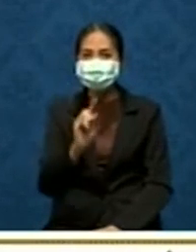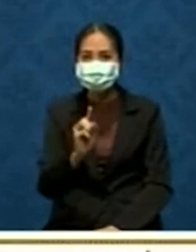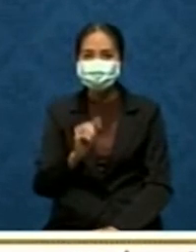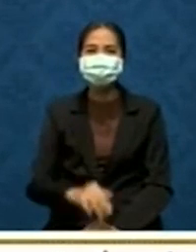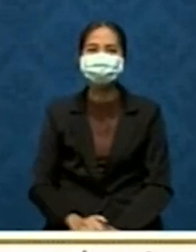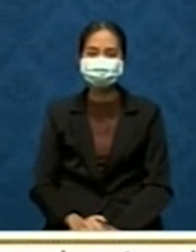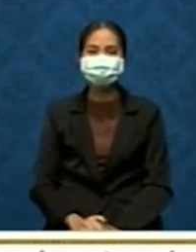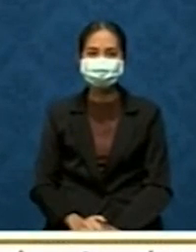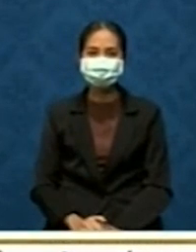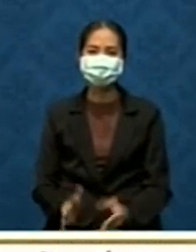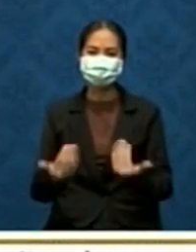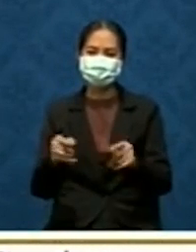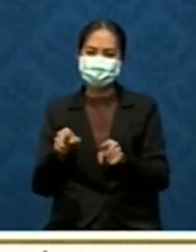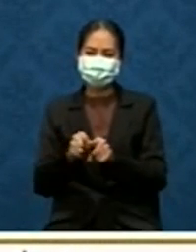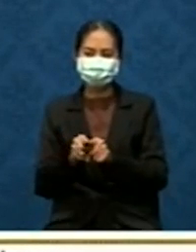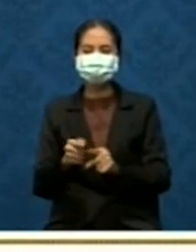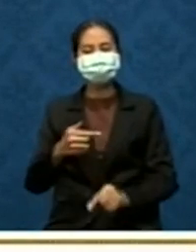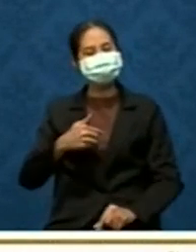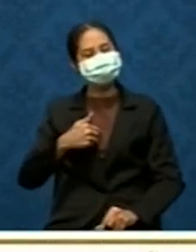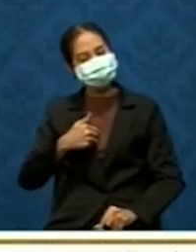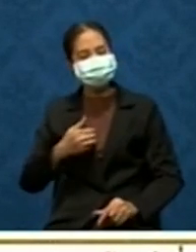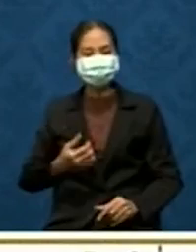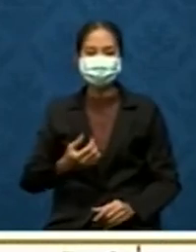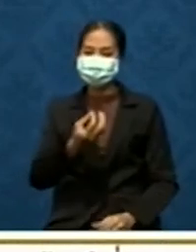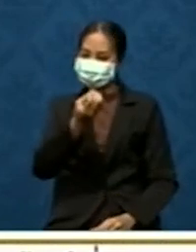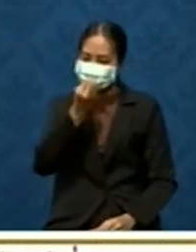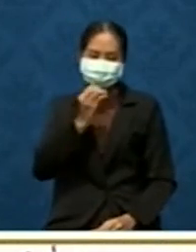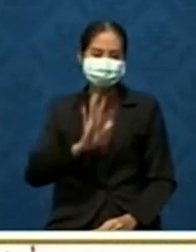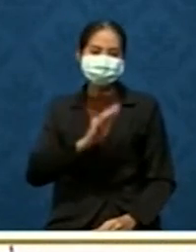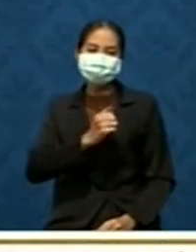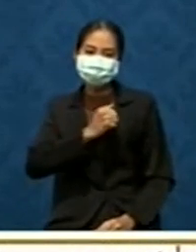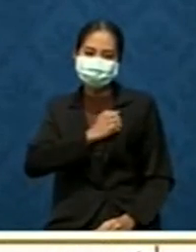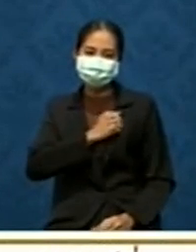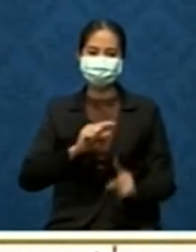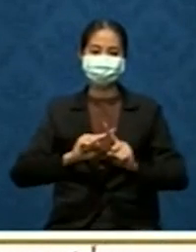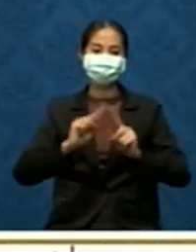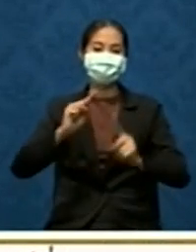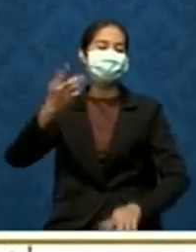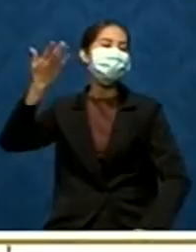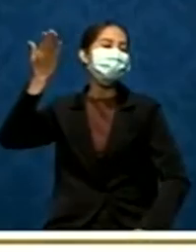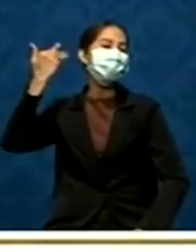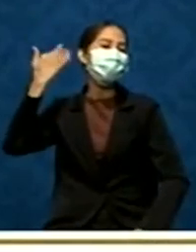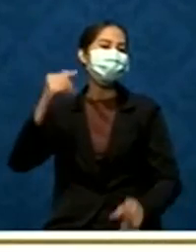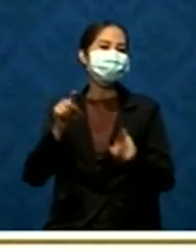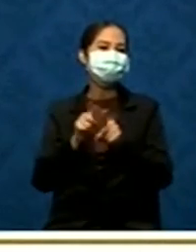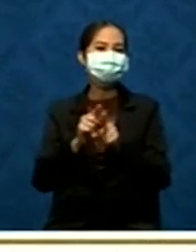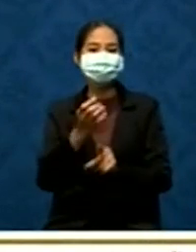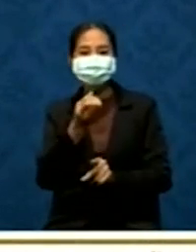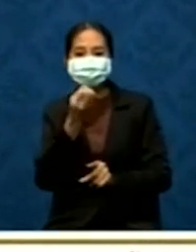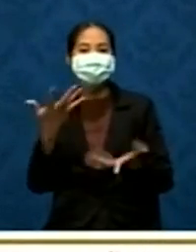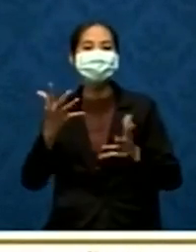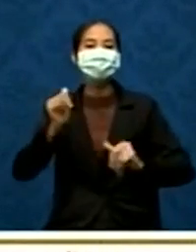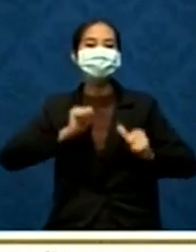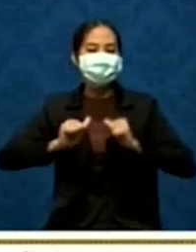าได้แสดงออกนะครับแล้วก็เป็นการอดอาหารจริงๆไม่เหมือนกับในอดีตอาจจะมีการอดอาหารแล้วแอบ